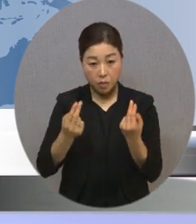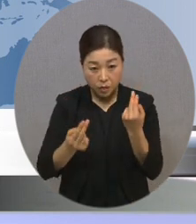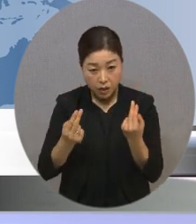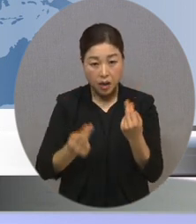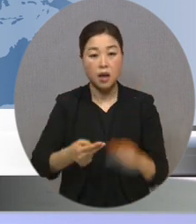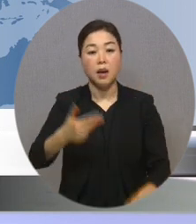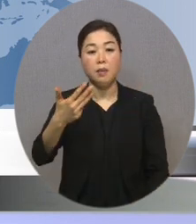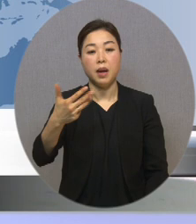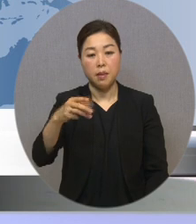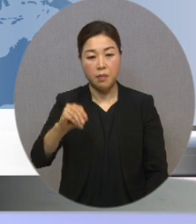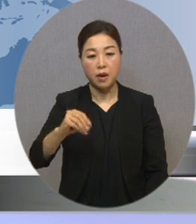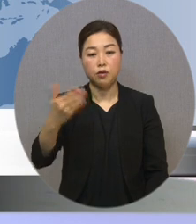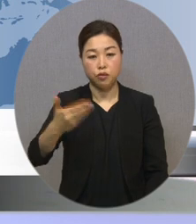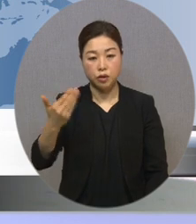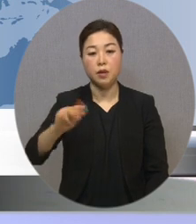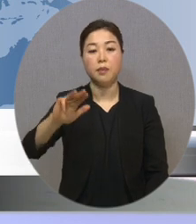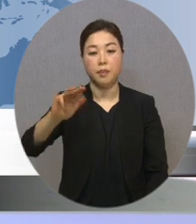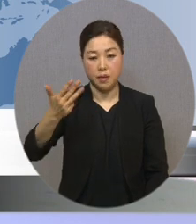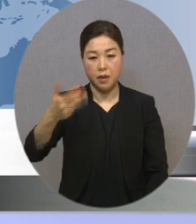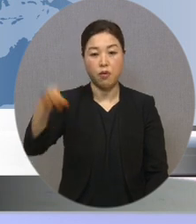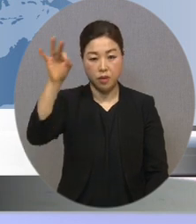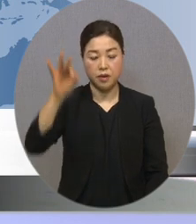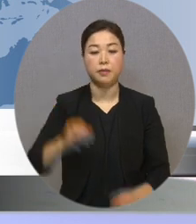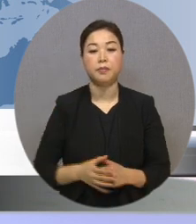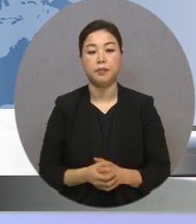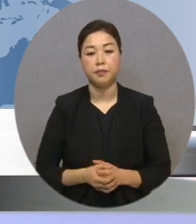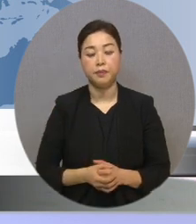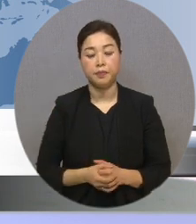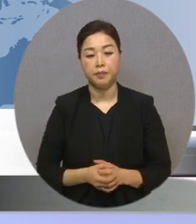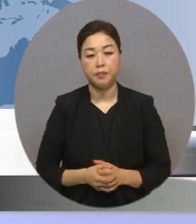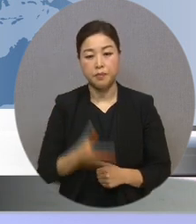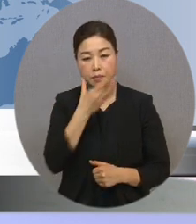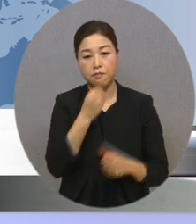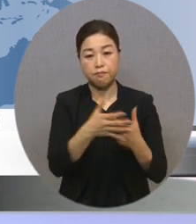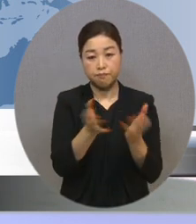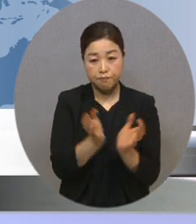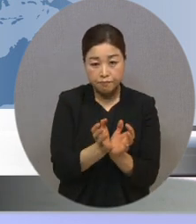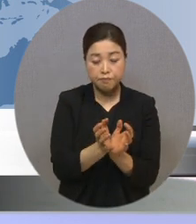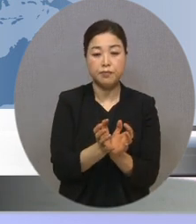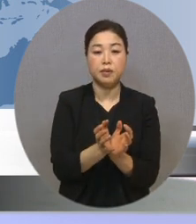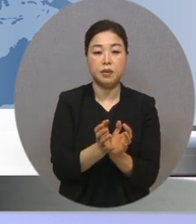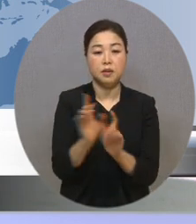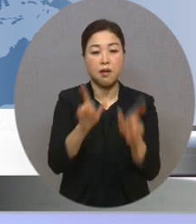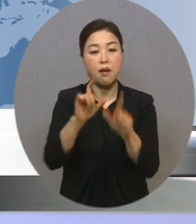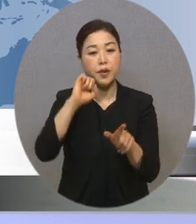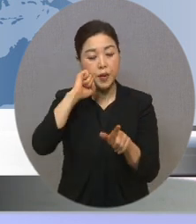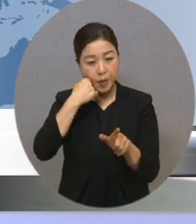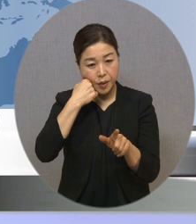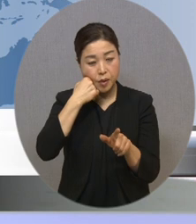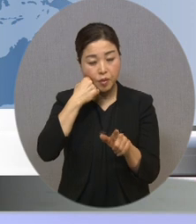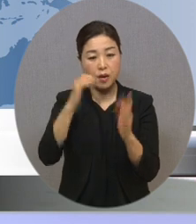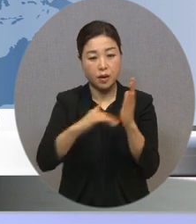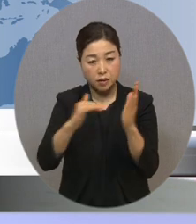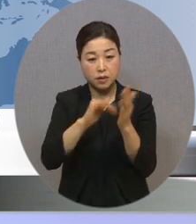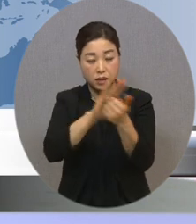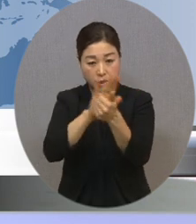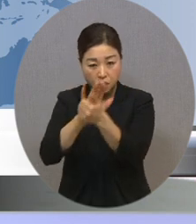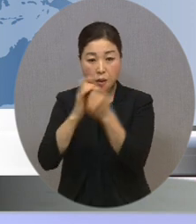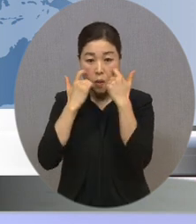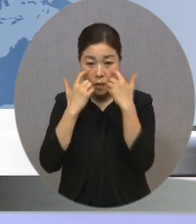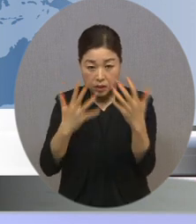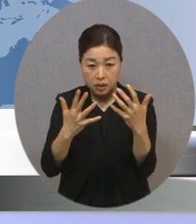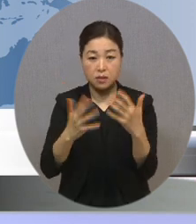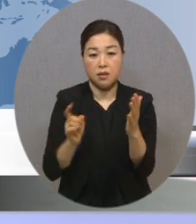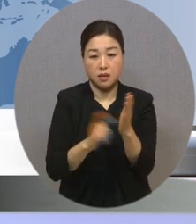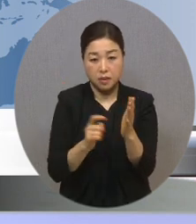8만 9,800원 인상된 지원금인데요. 보건복지부는 저소득 위기가구 지원을 강화하고자 긴급복지